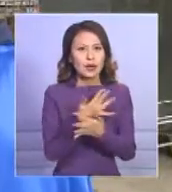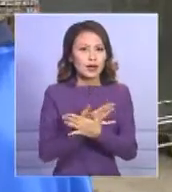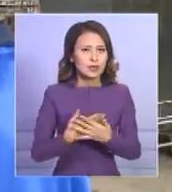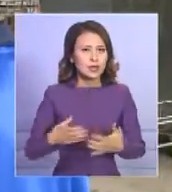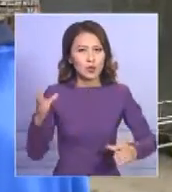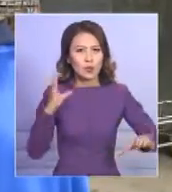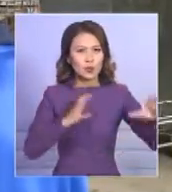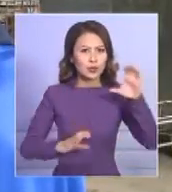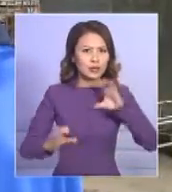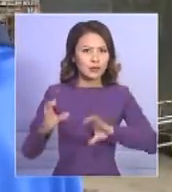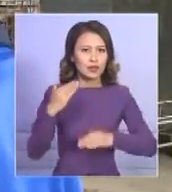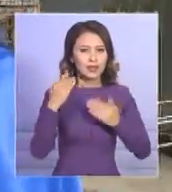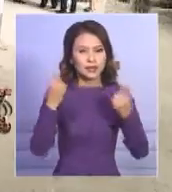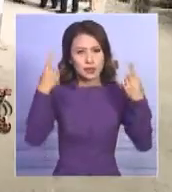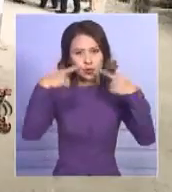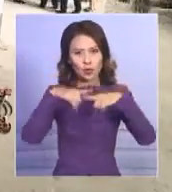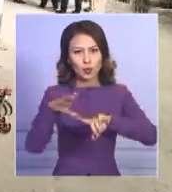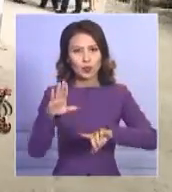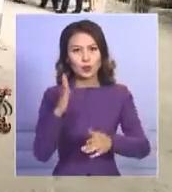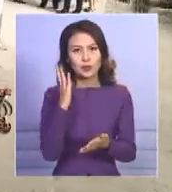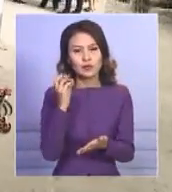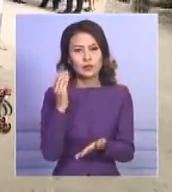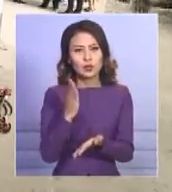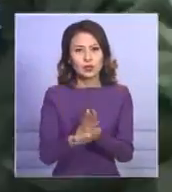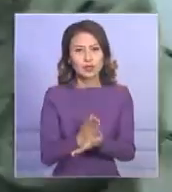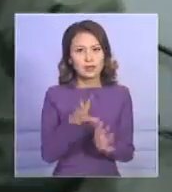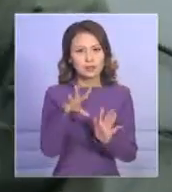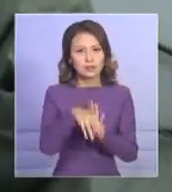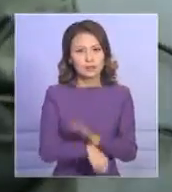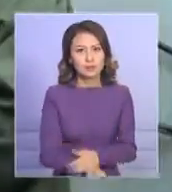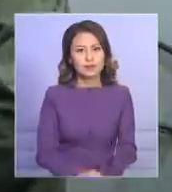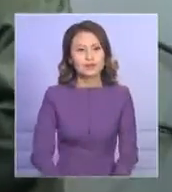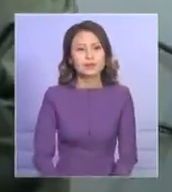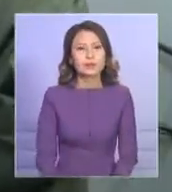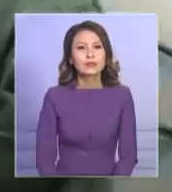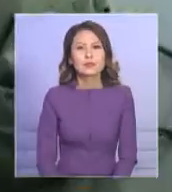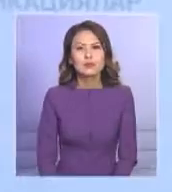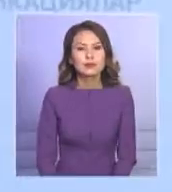институты, Қазақстан Британия техникалық университеті енгізе бастады.